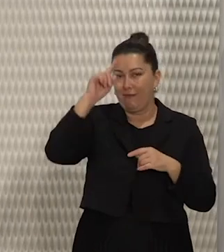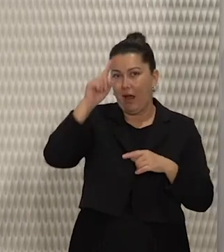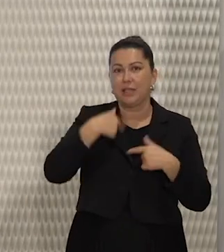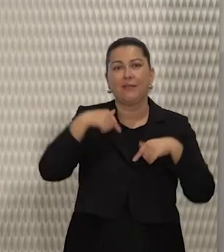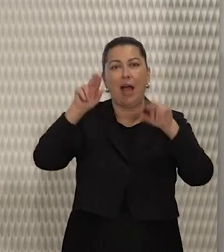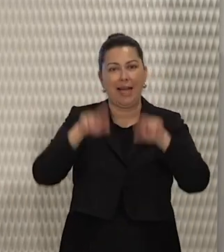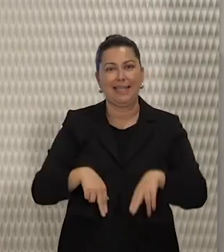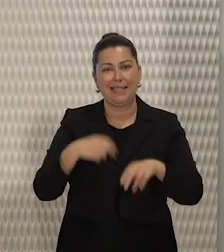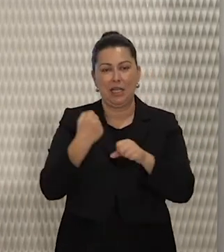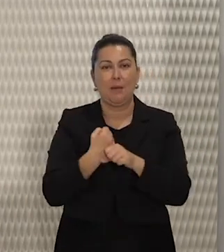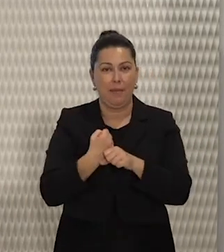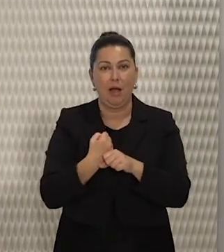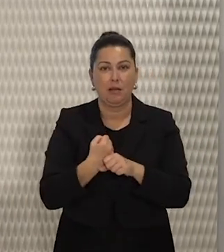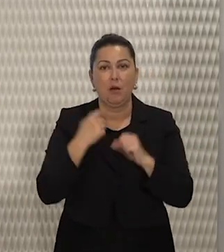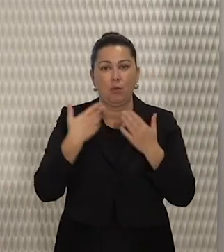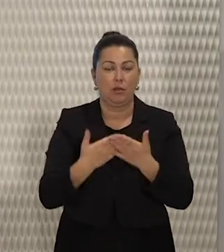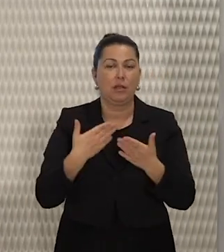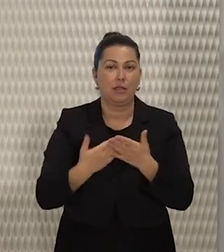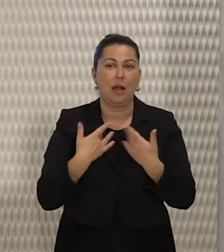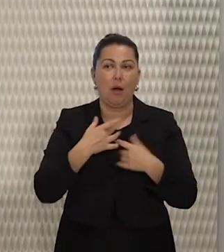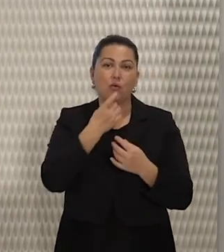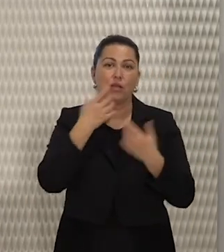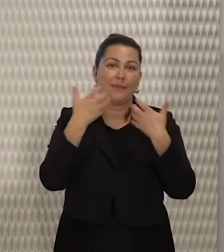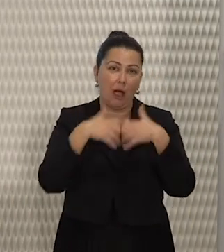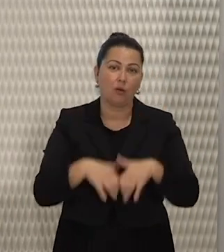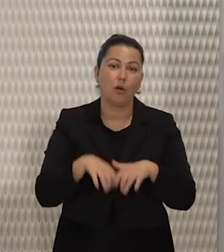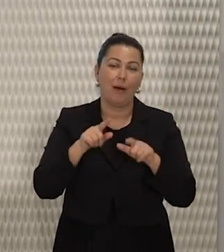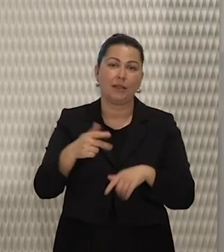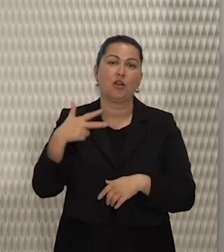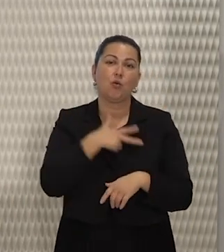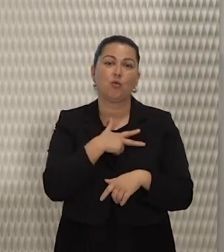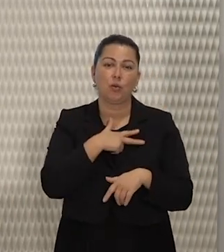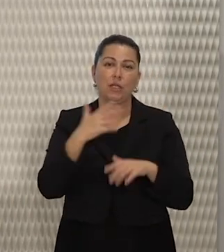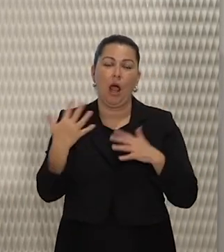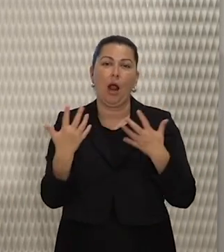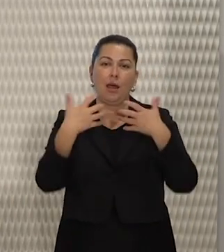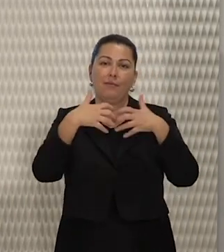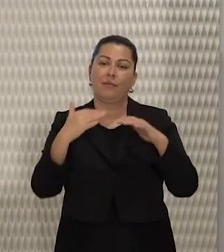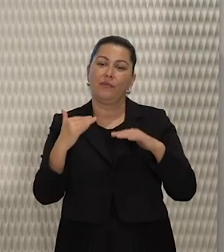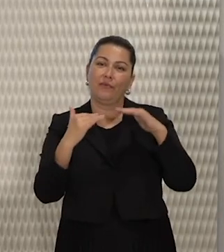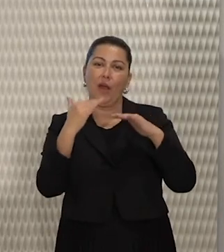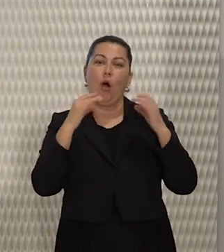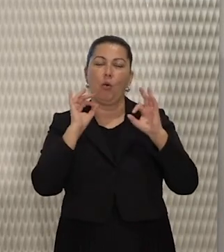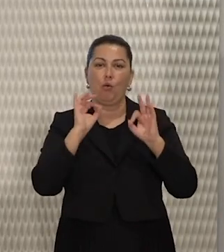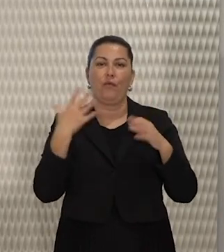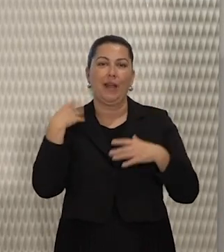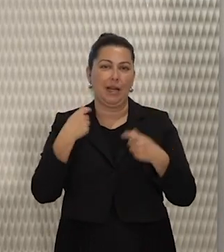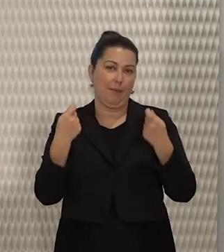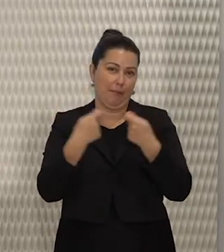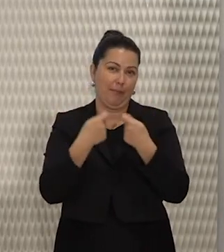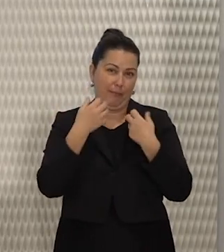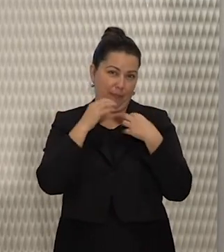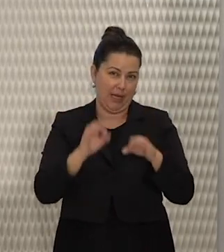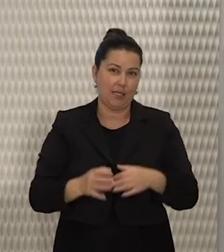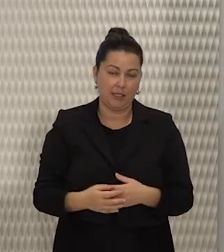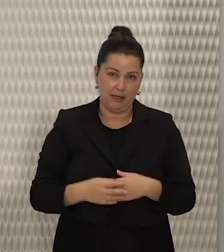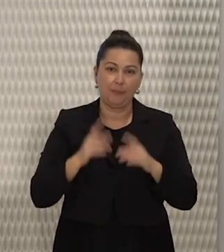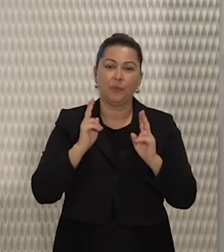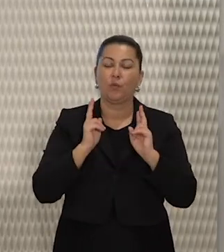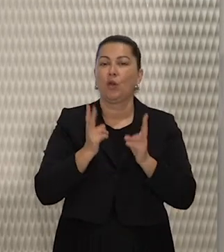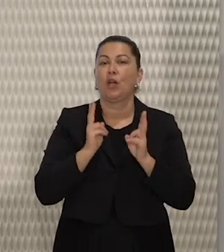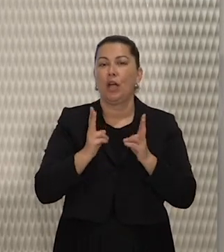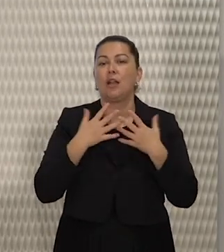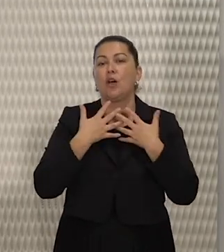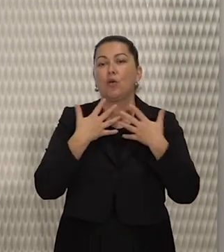hat was Richtiges getan und somit stimmt automatisch auch das soziale Gefüge, die soziale Wahrnehmung wieder etwas besser. Und das kann auf jeden Fall